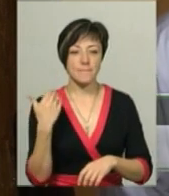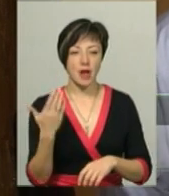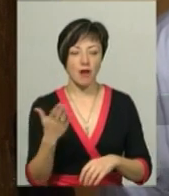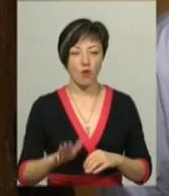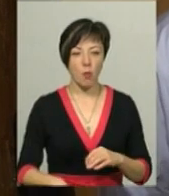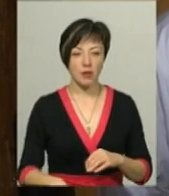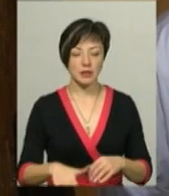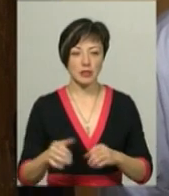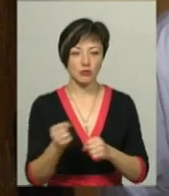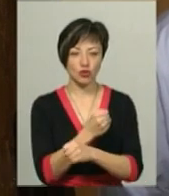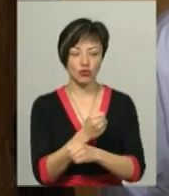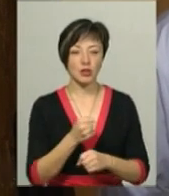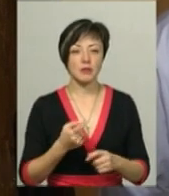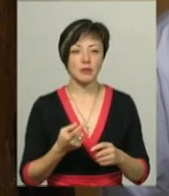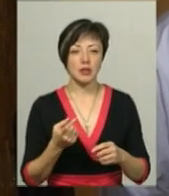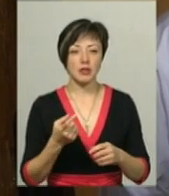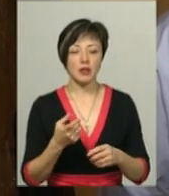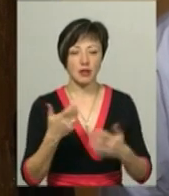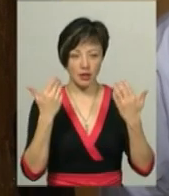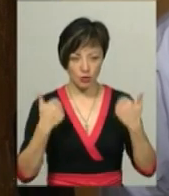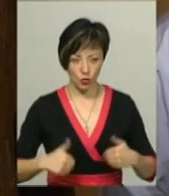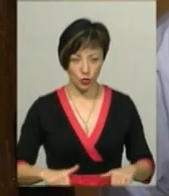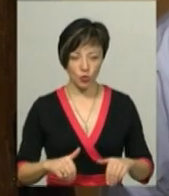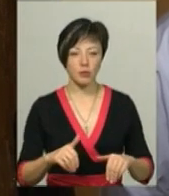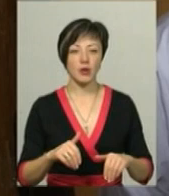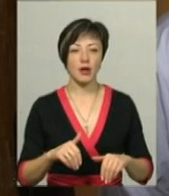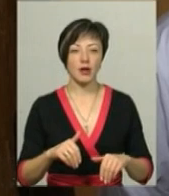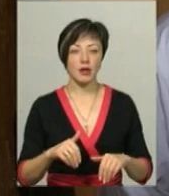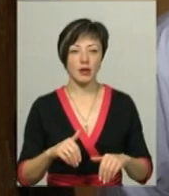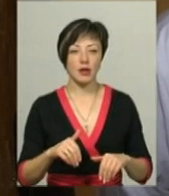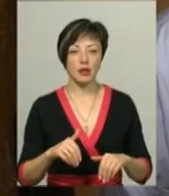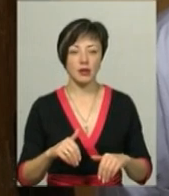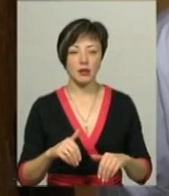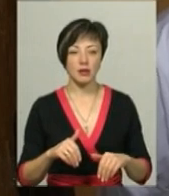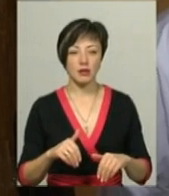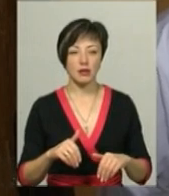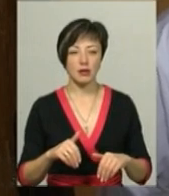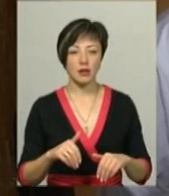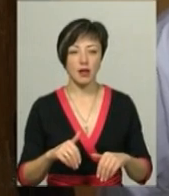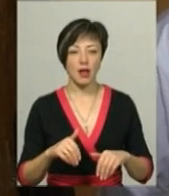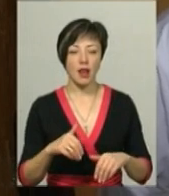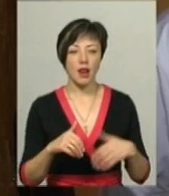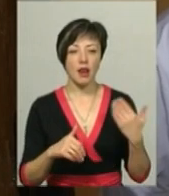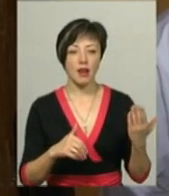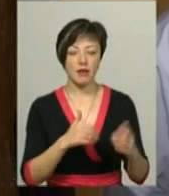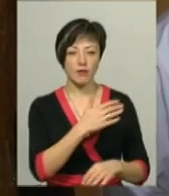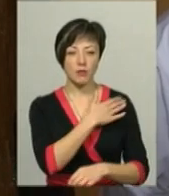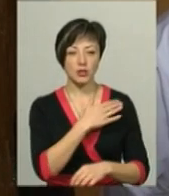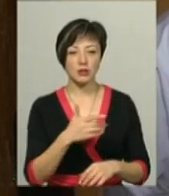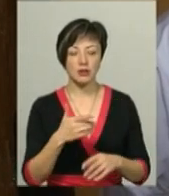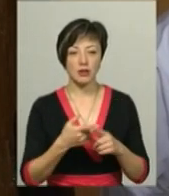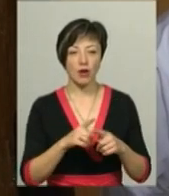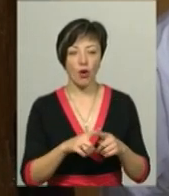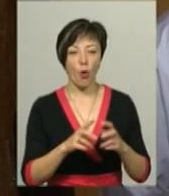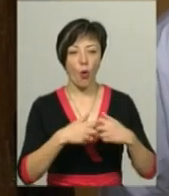зміщенням, забій нарвання рани тулуба лівої здухвинної ділянки, лівобічний гемартроз